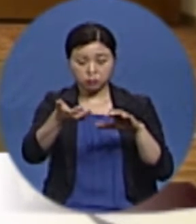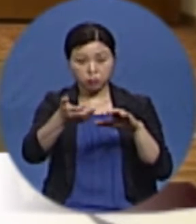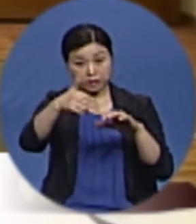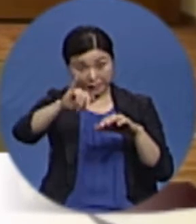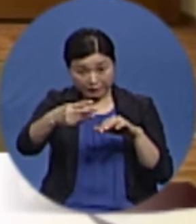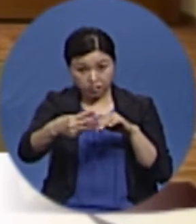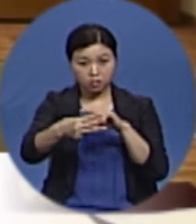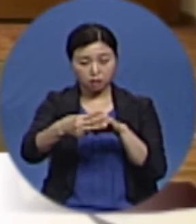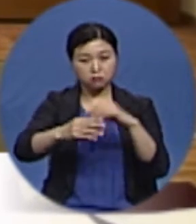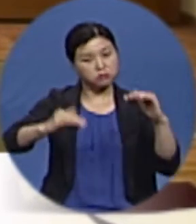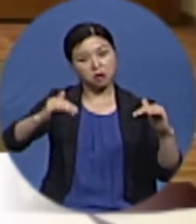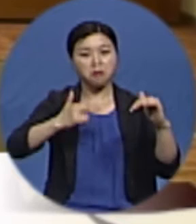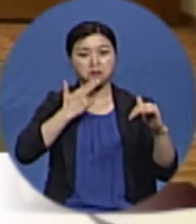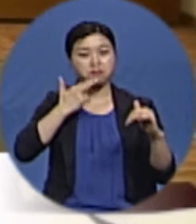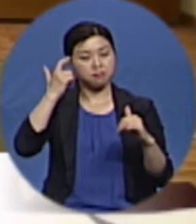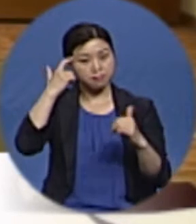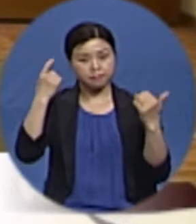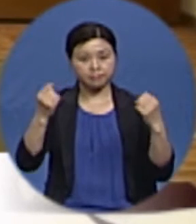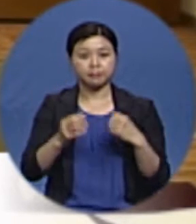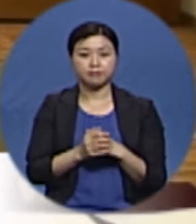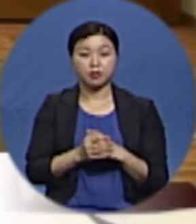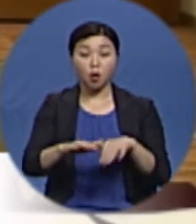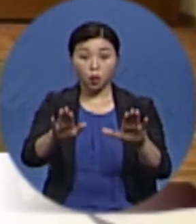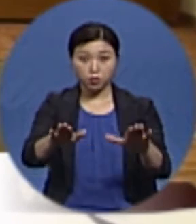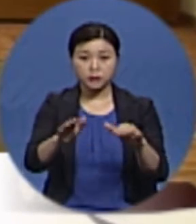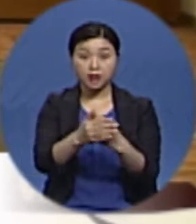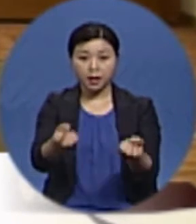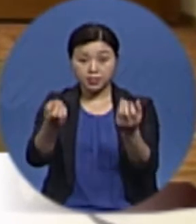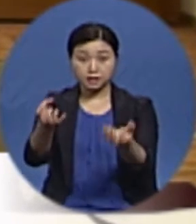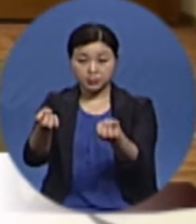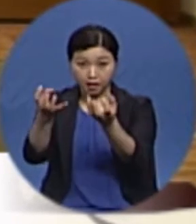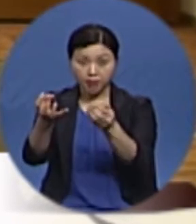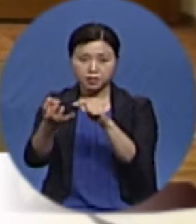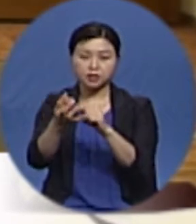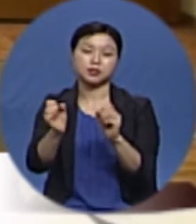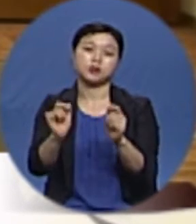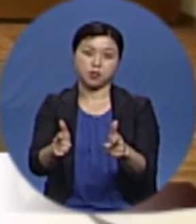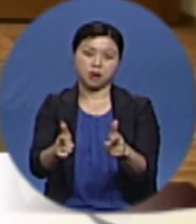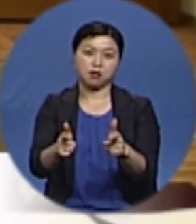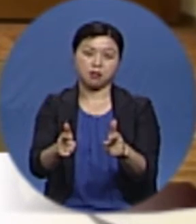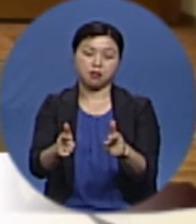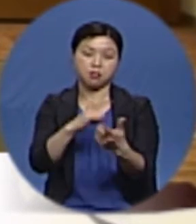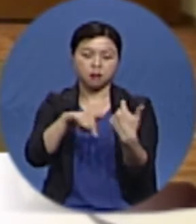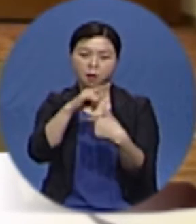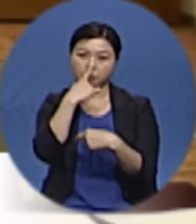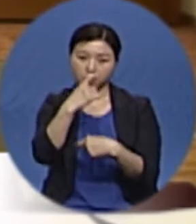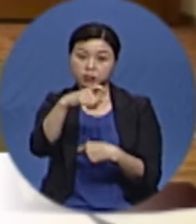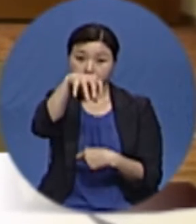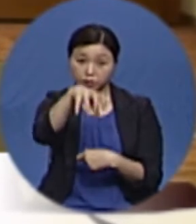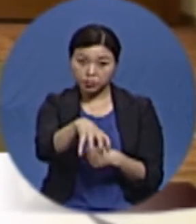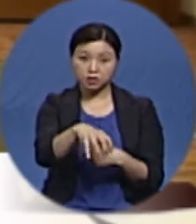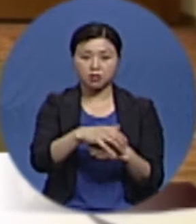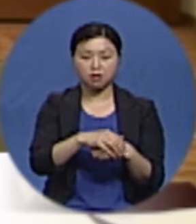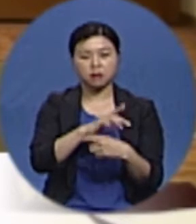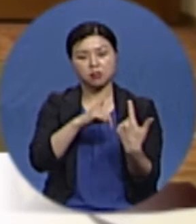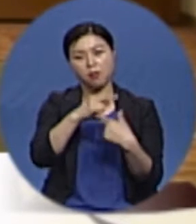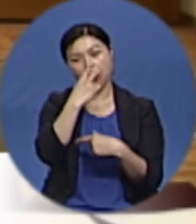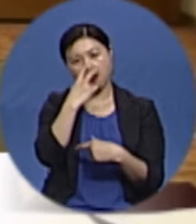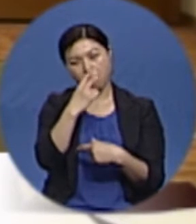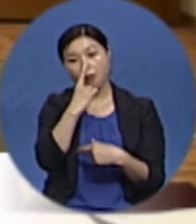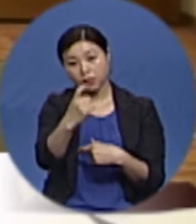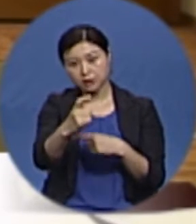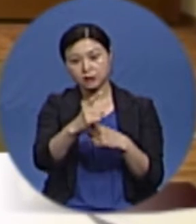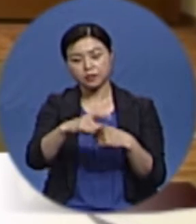차이가 없다라고 생각합니다. 오늘 이런 자리들을 바탕으로 해서 아마 더 멋진 공간에서 더